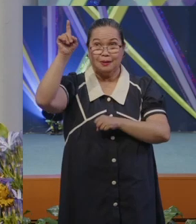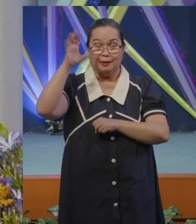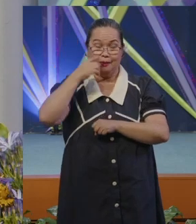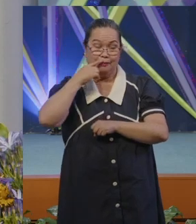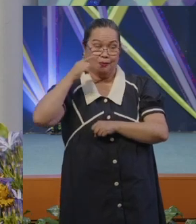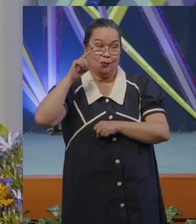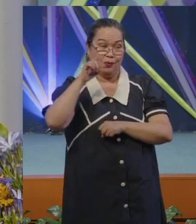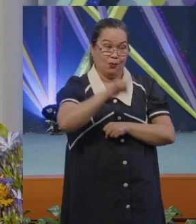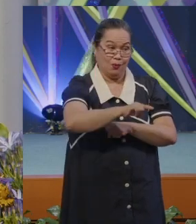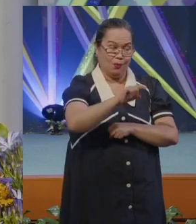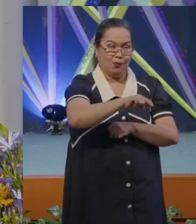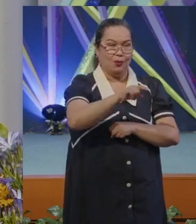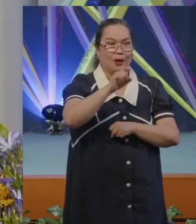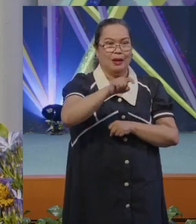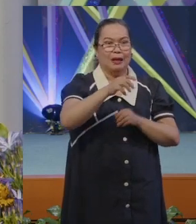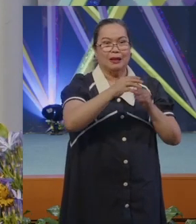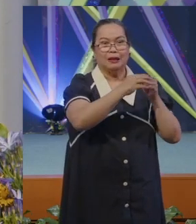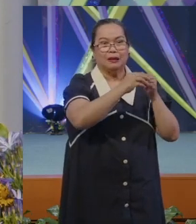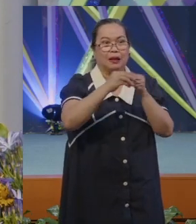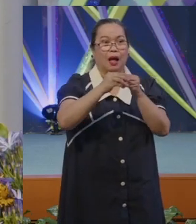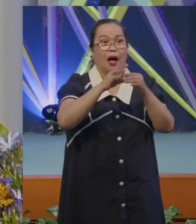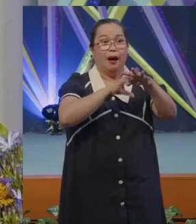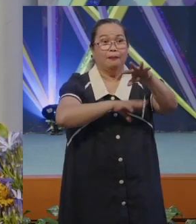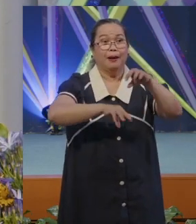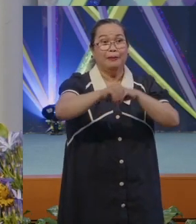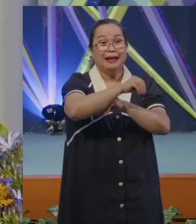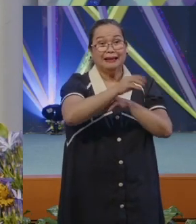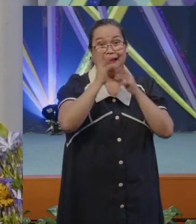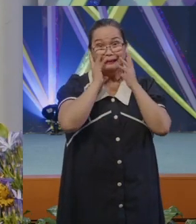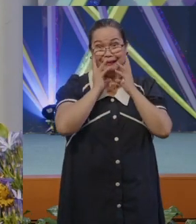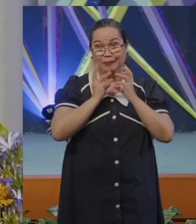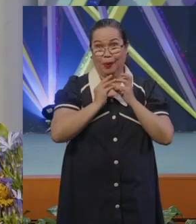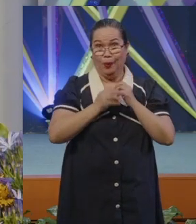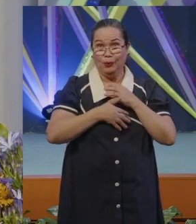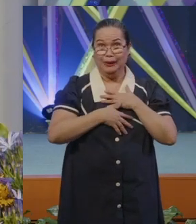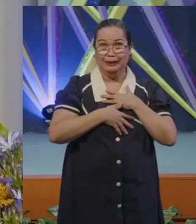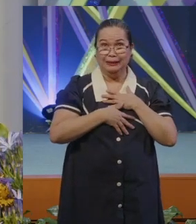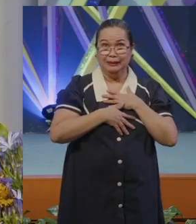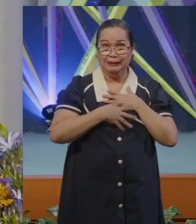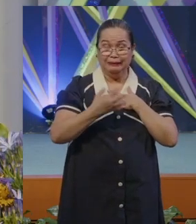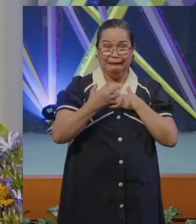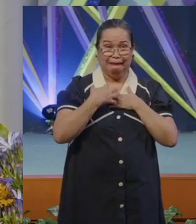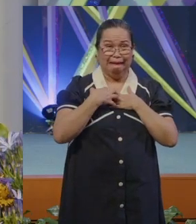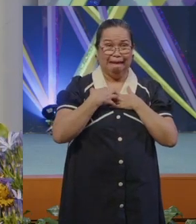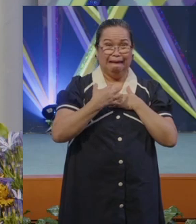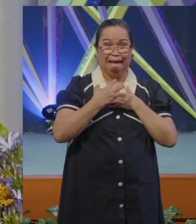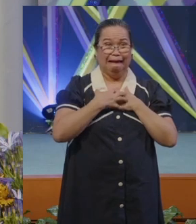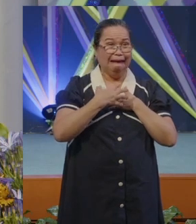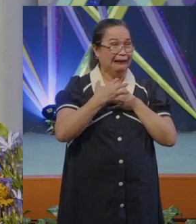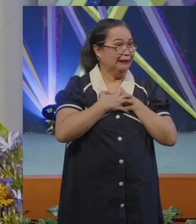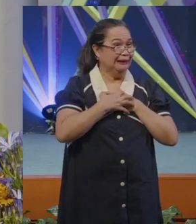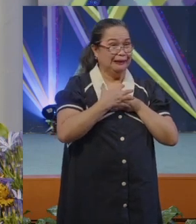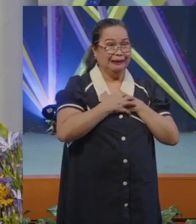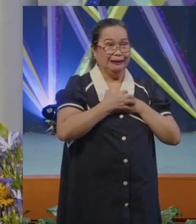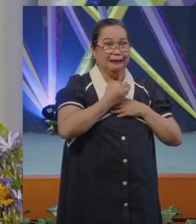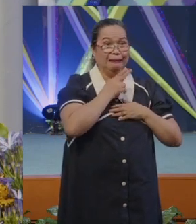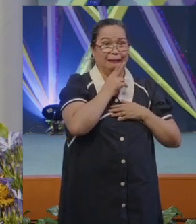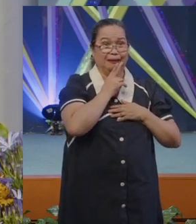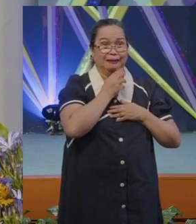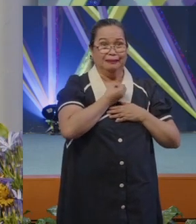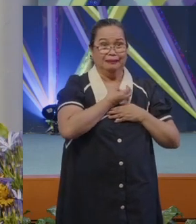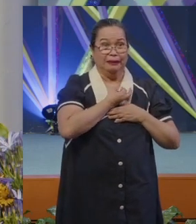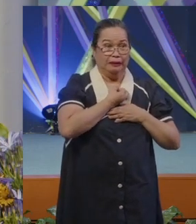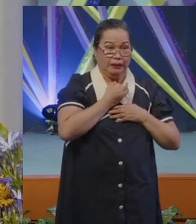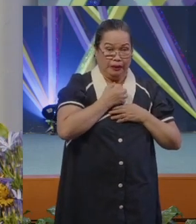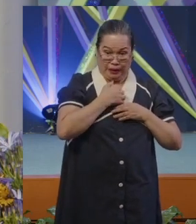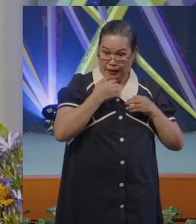At papalitan niya si Moses. Ang dakilang si Moses. At ang kanyang